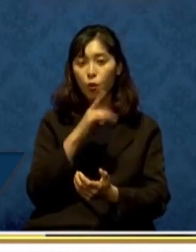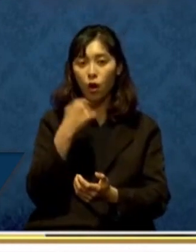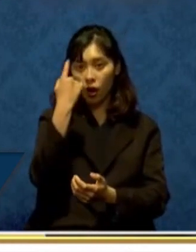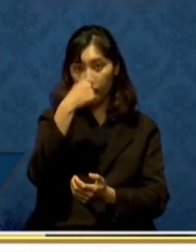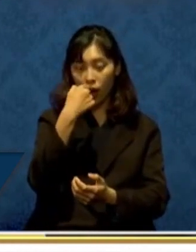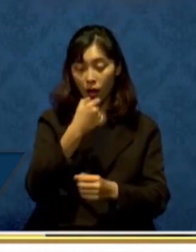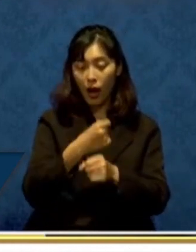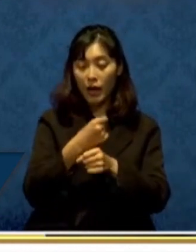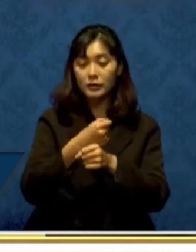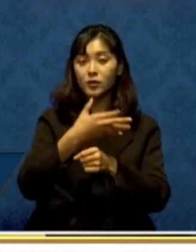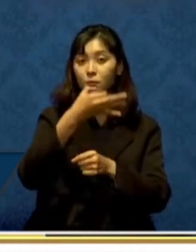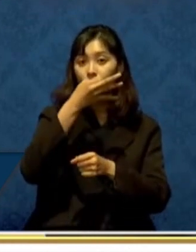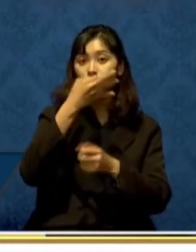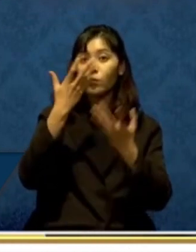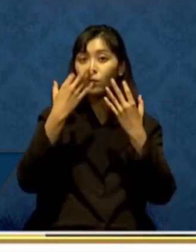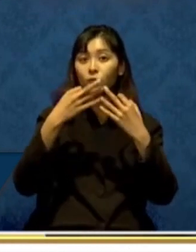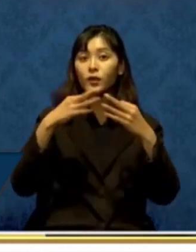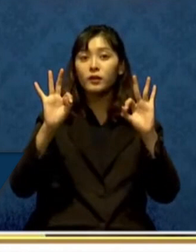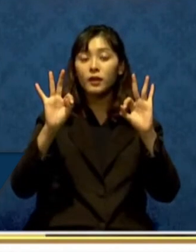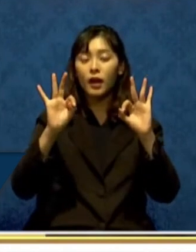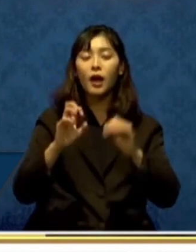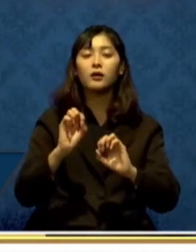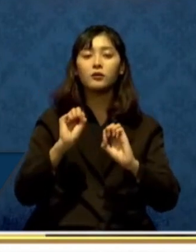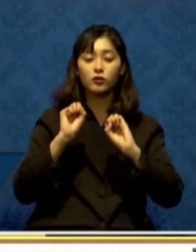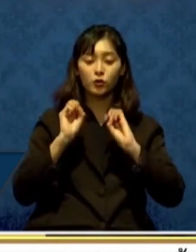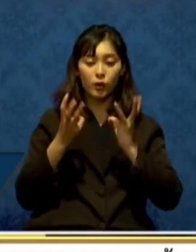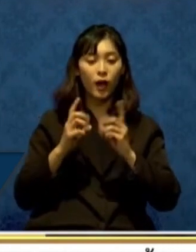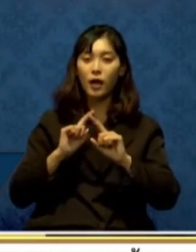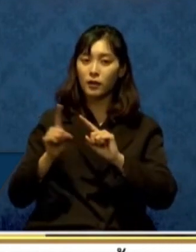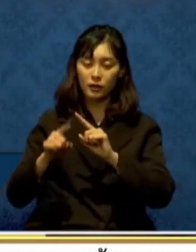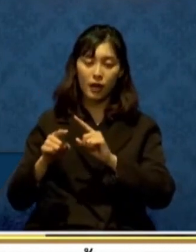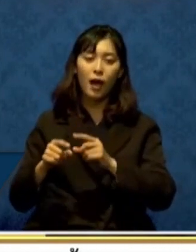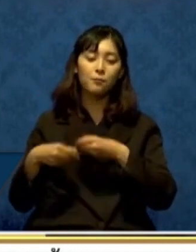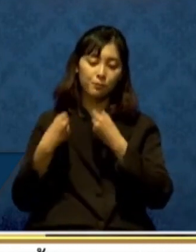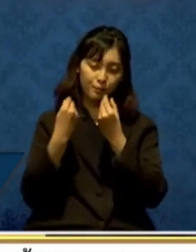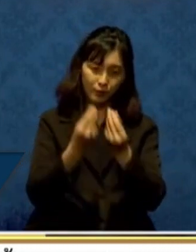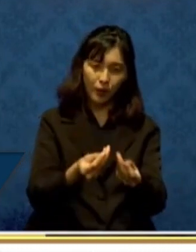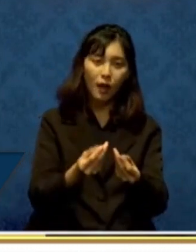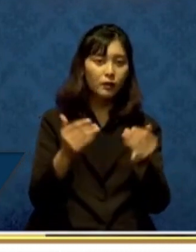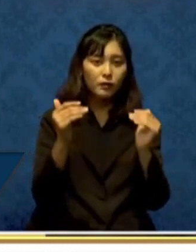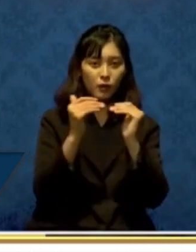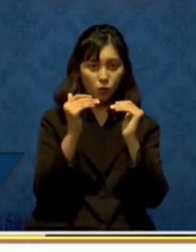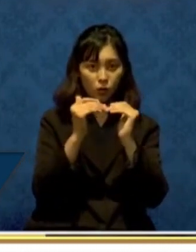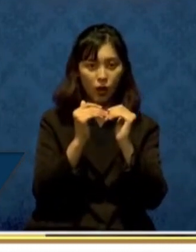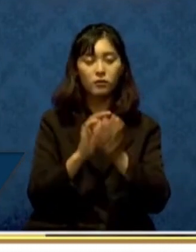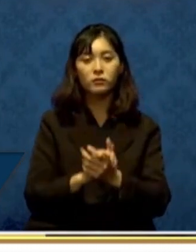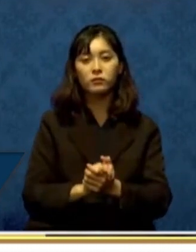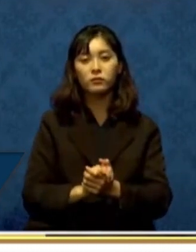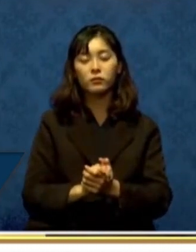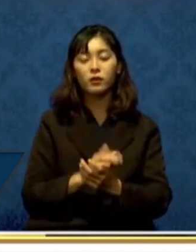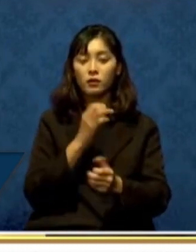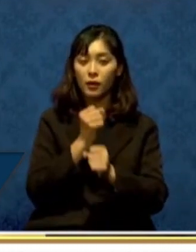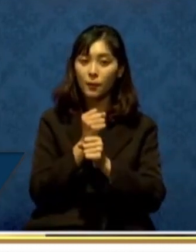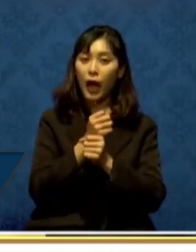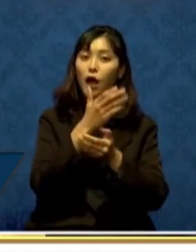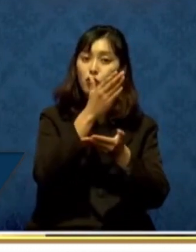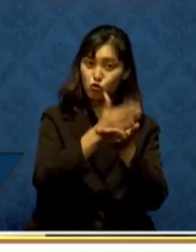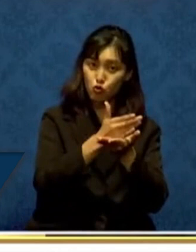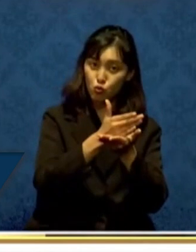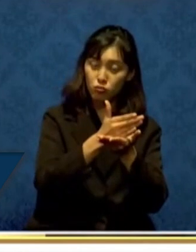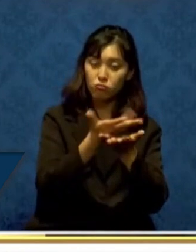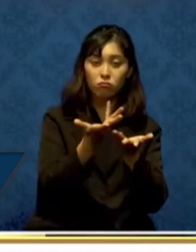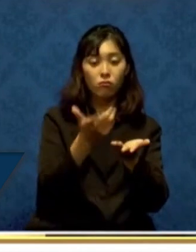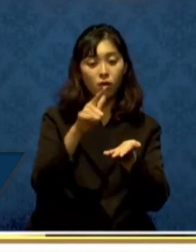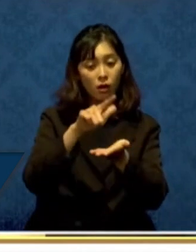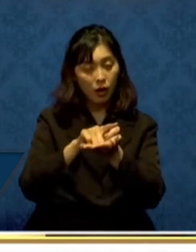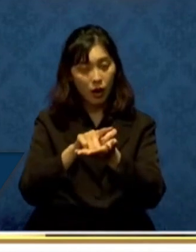เป็นสหภาพแรงงานได้รับสิทธิ์ในการเจรจาต่อรองนอกจากนัดหยุดงานแล้วยังมีสิทธิ์ในการเฉยงาน